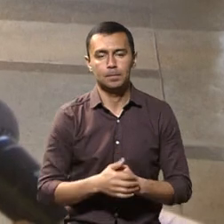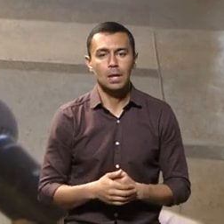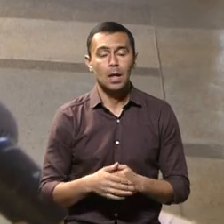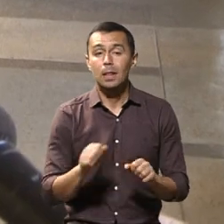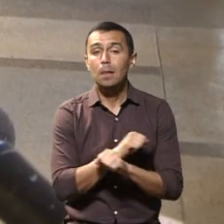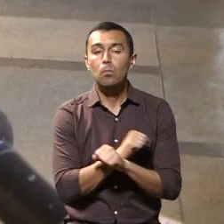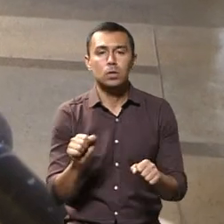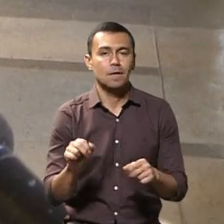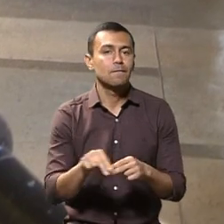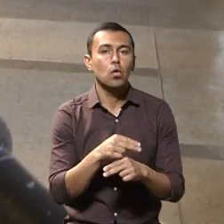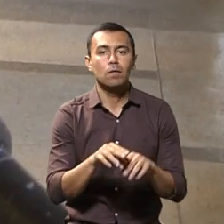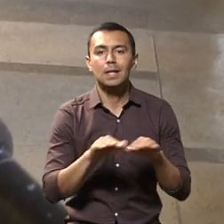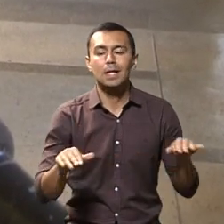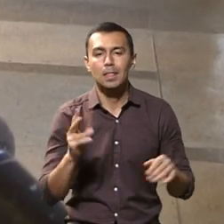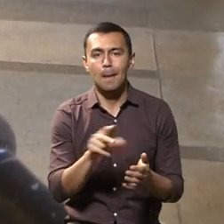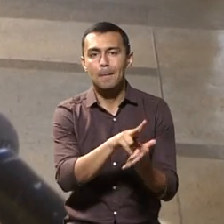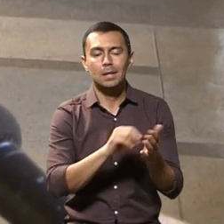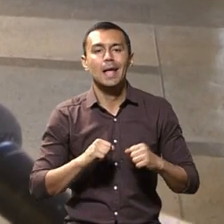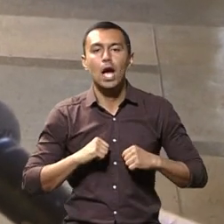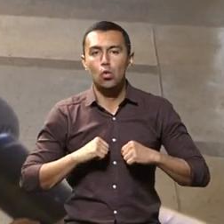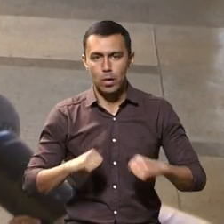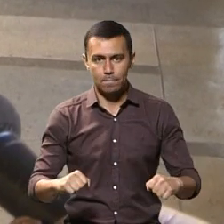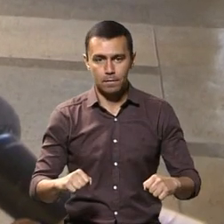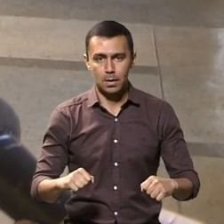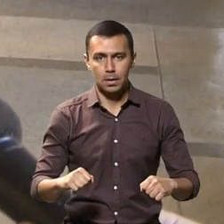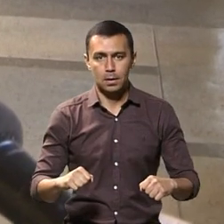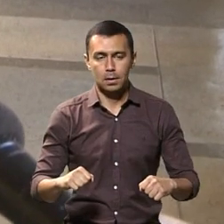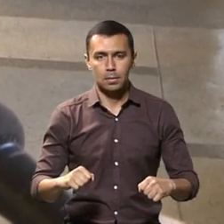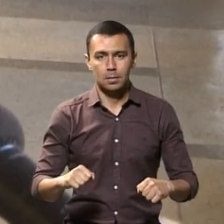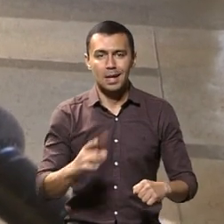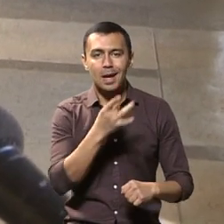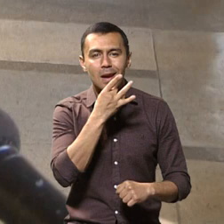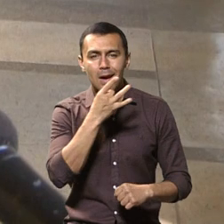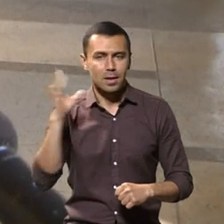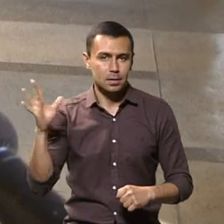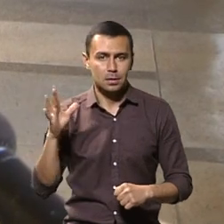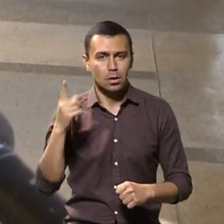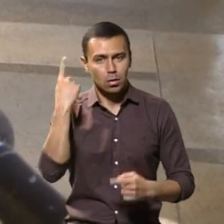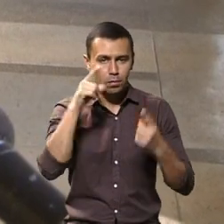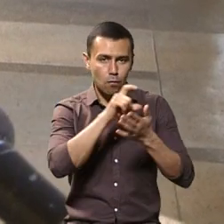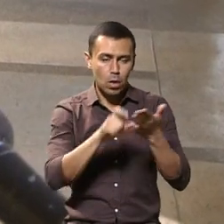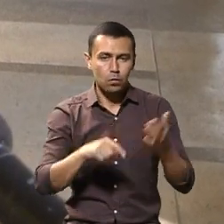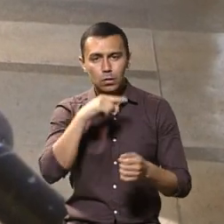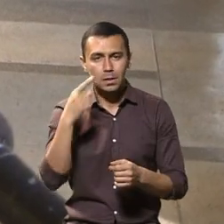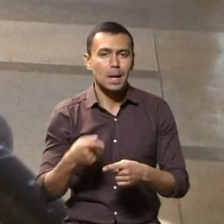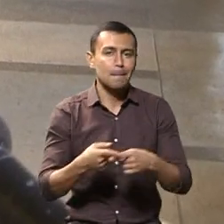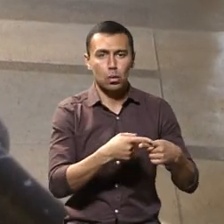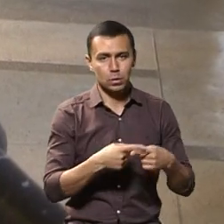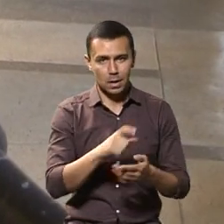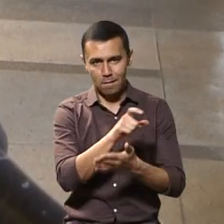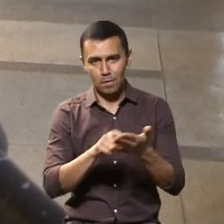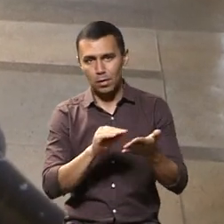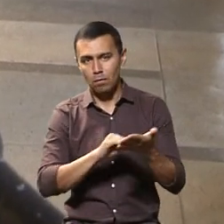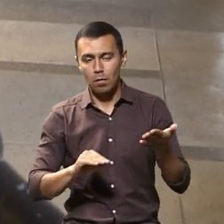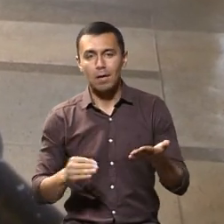можна виховувати дитину на прикладах героїв радянських творів, чи то російських, чи то білоруських творів,